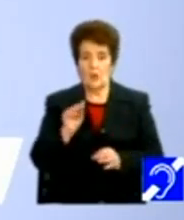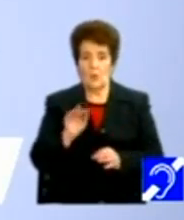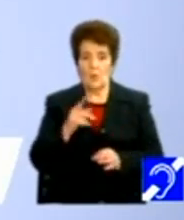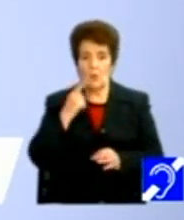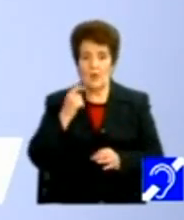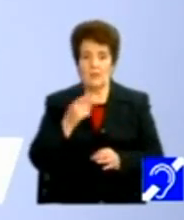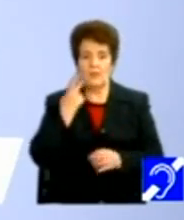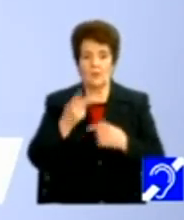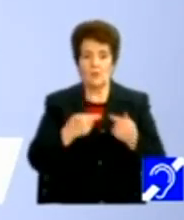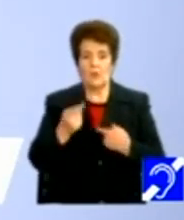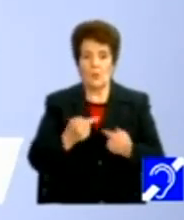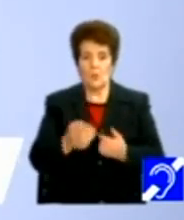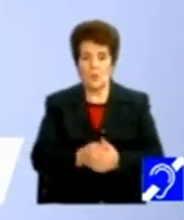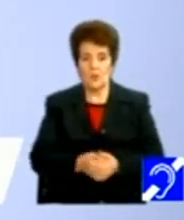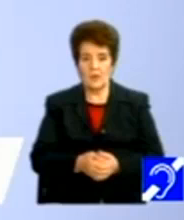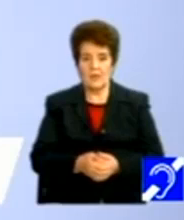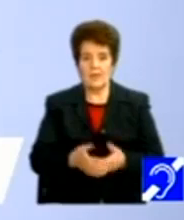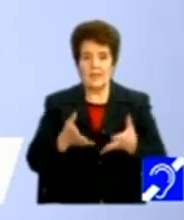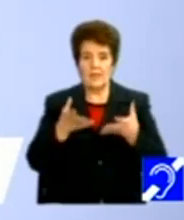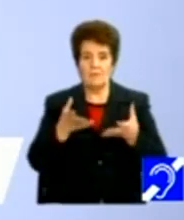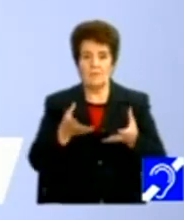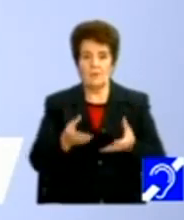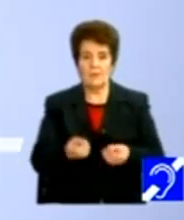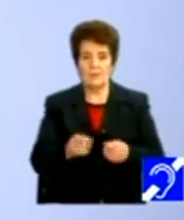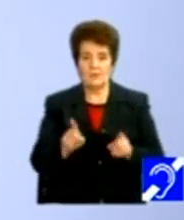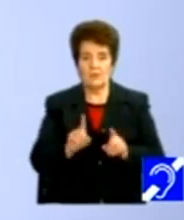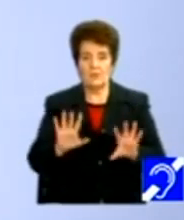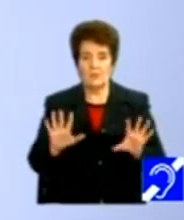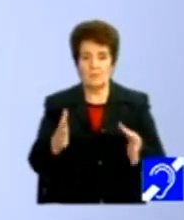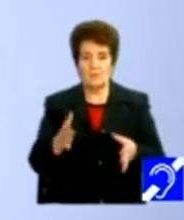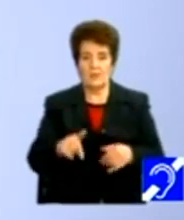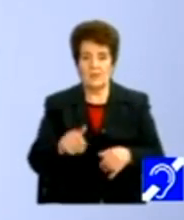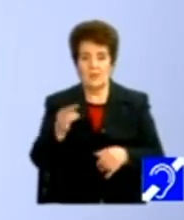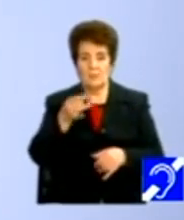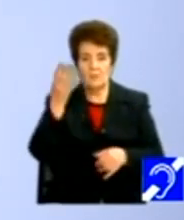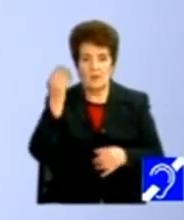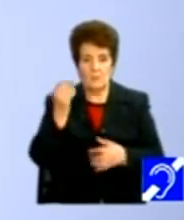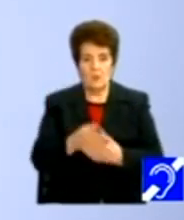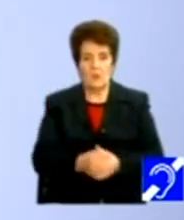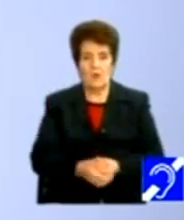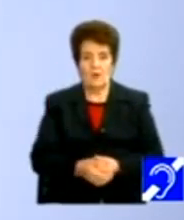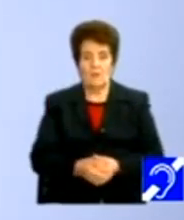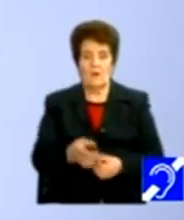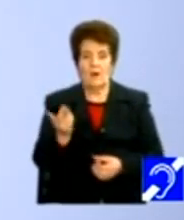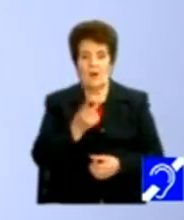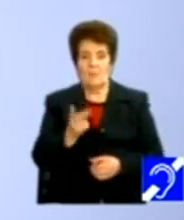au o influență în tot ce se întâmplă în Republica Moldova și